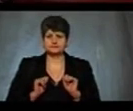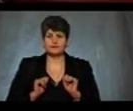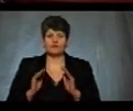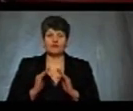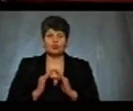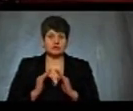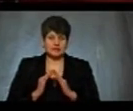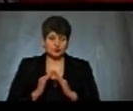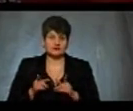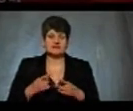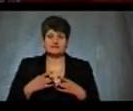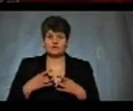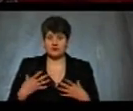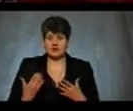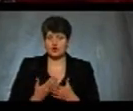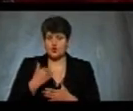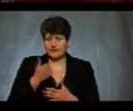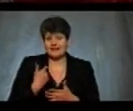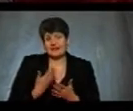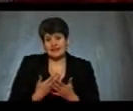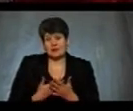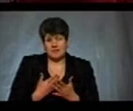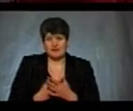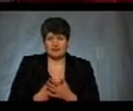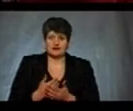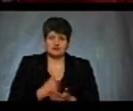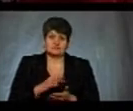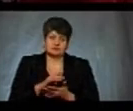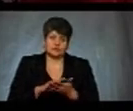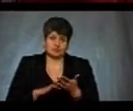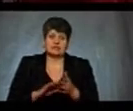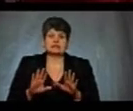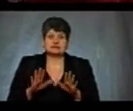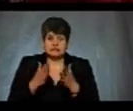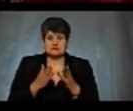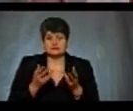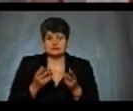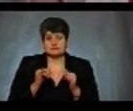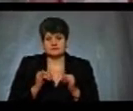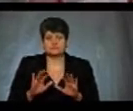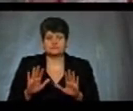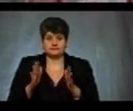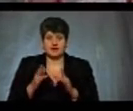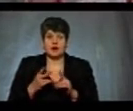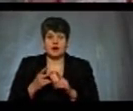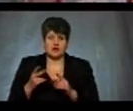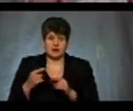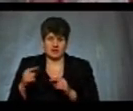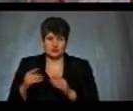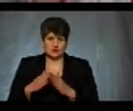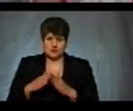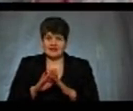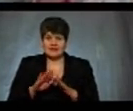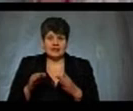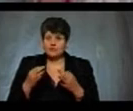Будинку вони святкували Новий рік і, напевно, теж продовження. І стався така прикра подія. А з другої сусіди